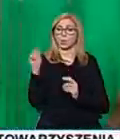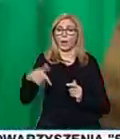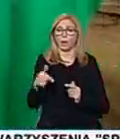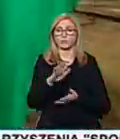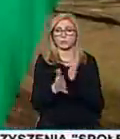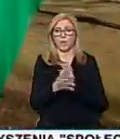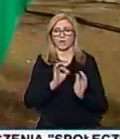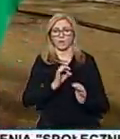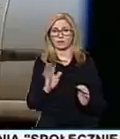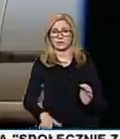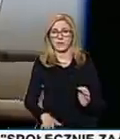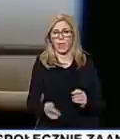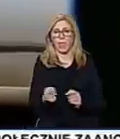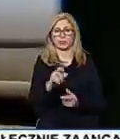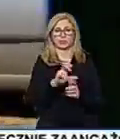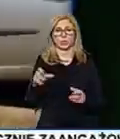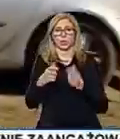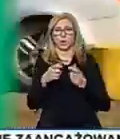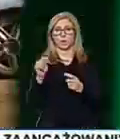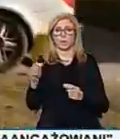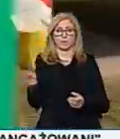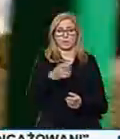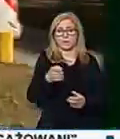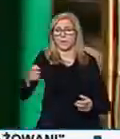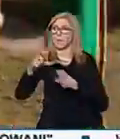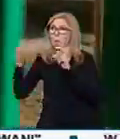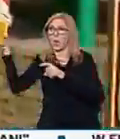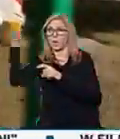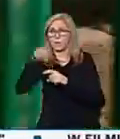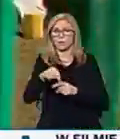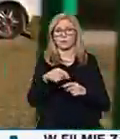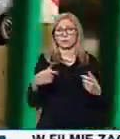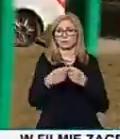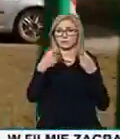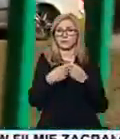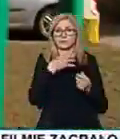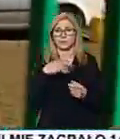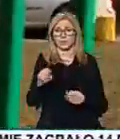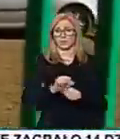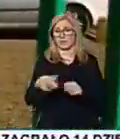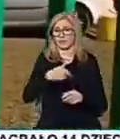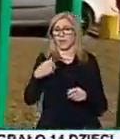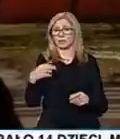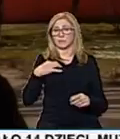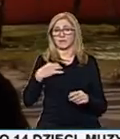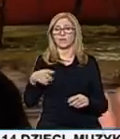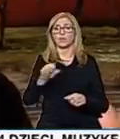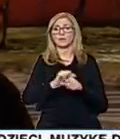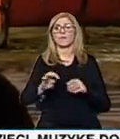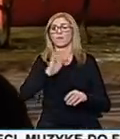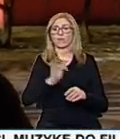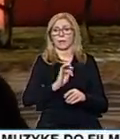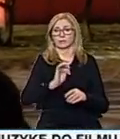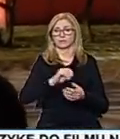po swoim psie, czy zakazie parkowania przez mieszkańców innych bloków. To jest nasz teren, prywatny, wie pani. Mamy tak zwaną